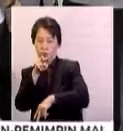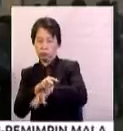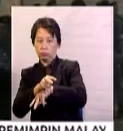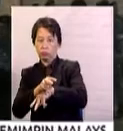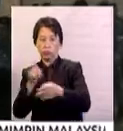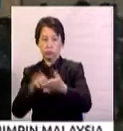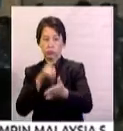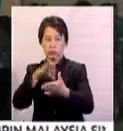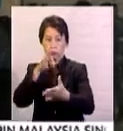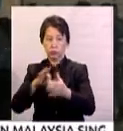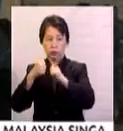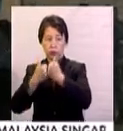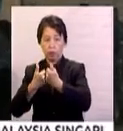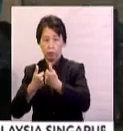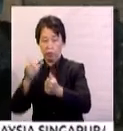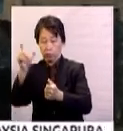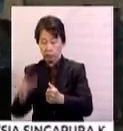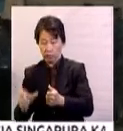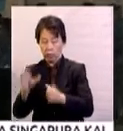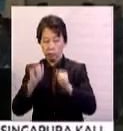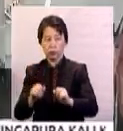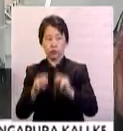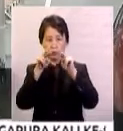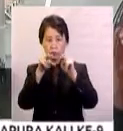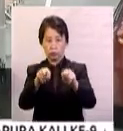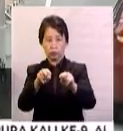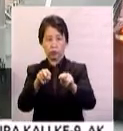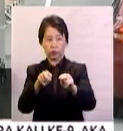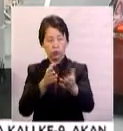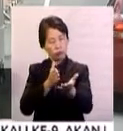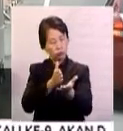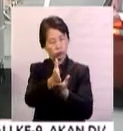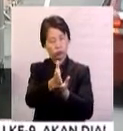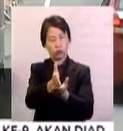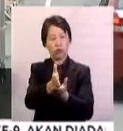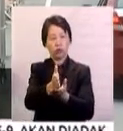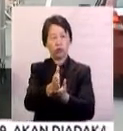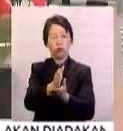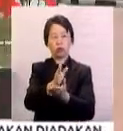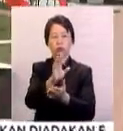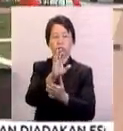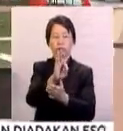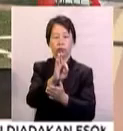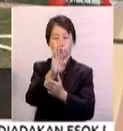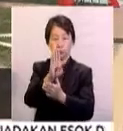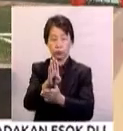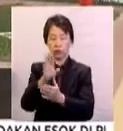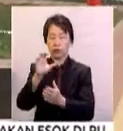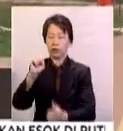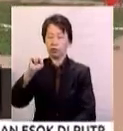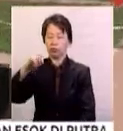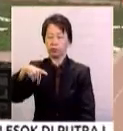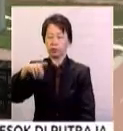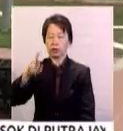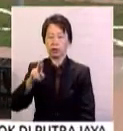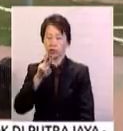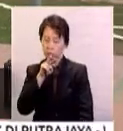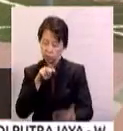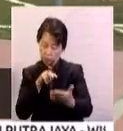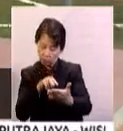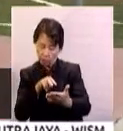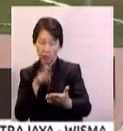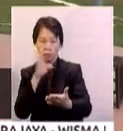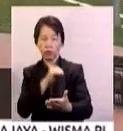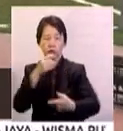raya dan ejen calon serta boleh disaksikan secara langsung menerusi laman Facebook Suruhanjaya Pilihan Raya.